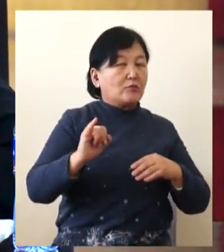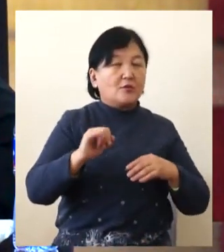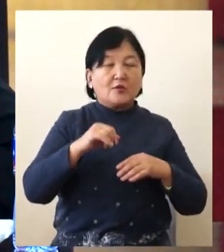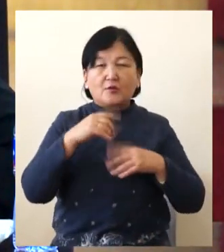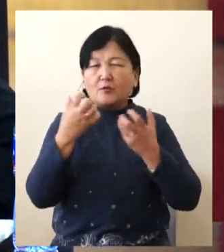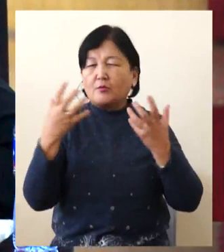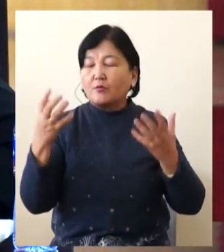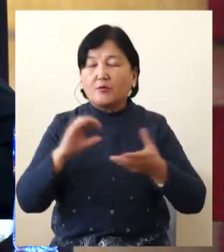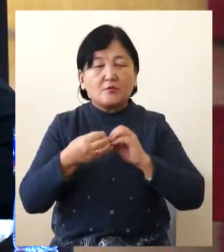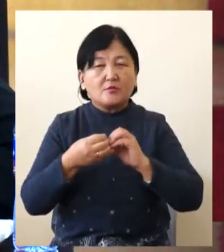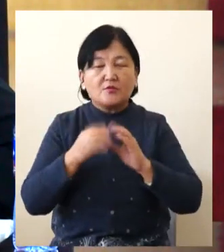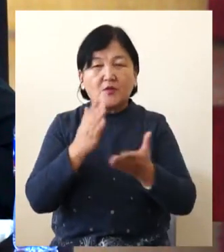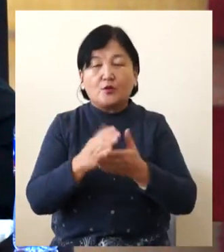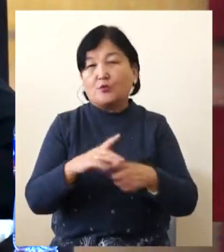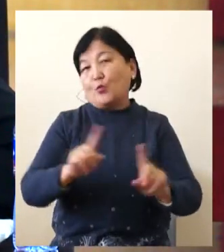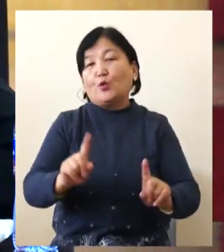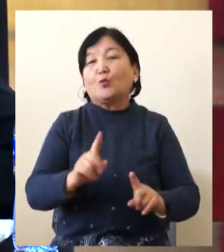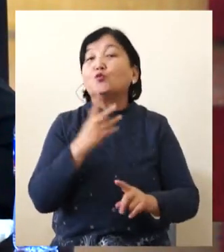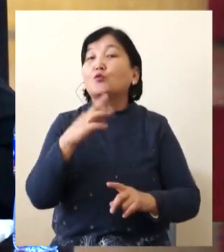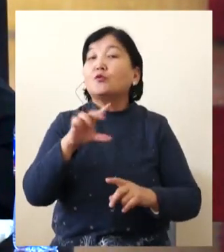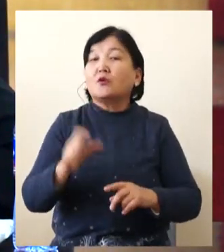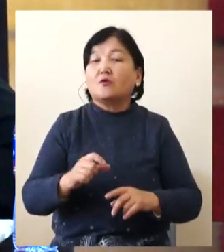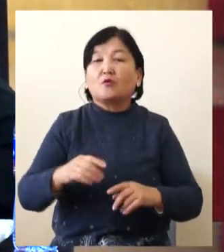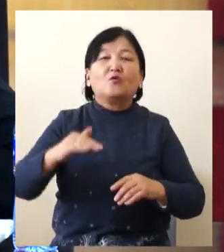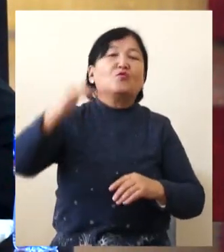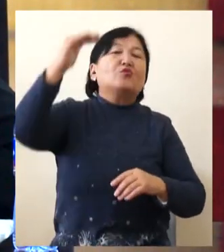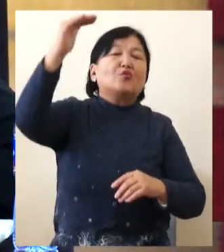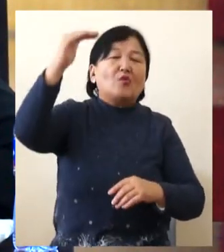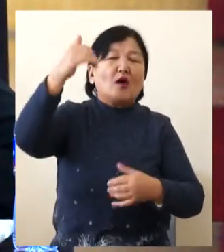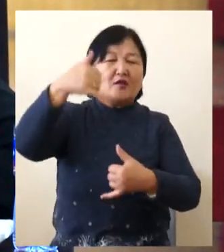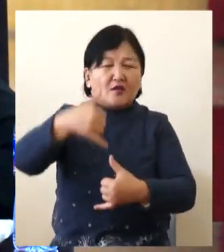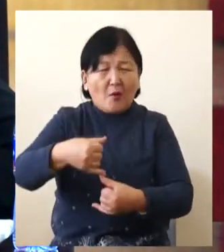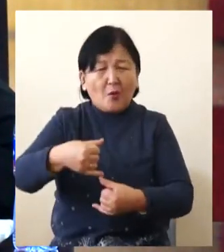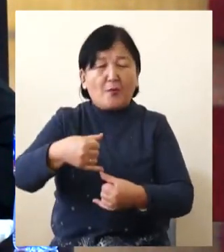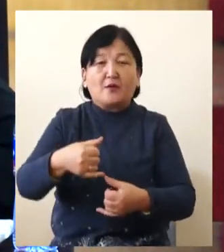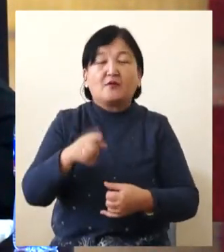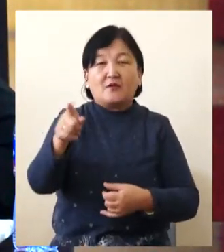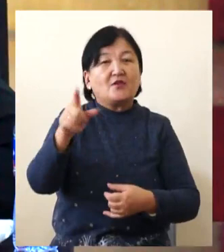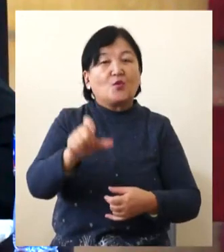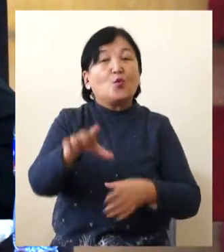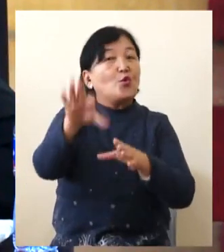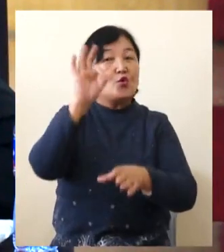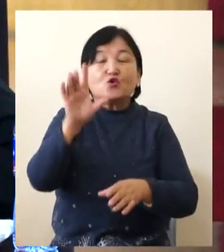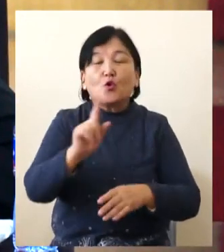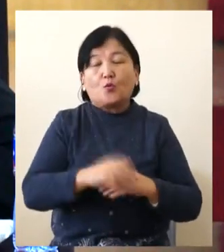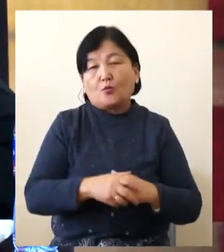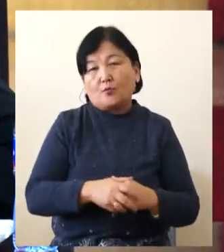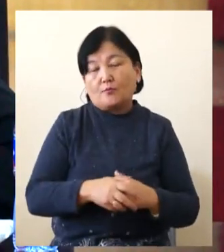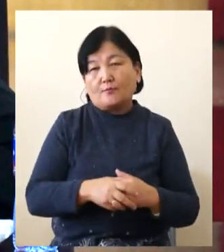хийж шин. Тэгж болохгүй шин. Өндөр намхан байдаг нь бивинийг. Тэр чинь ямар тэр хүн өөрөө сонгосон